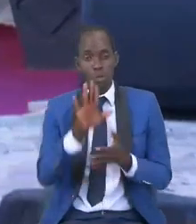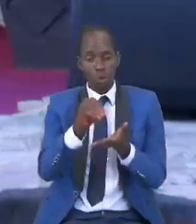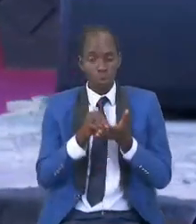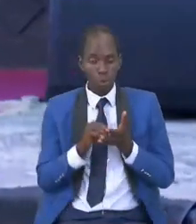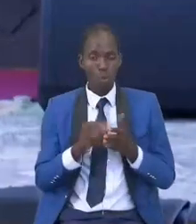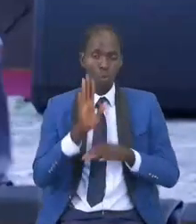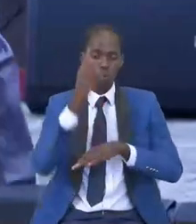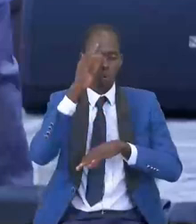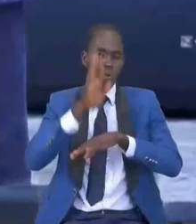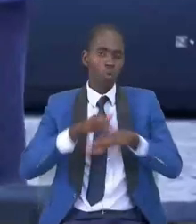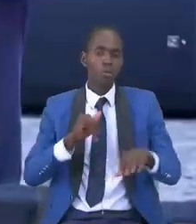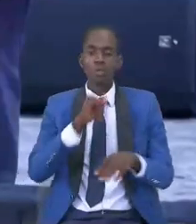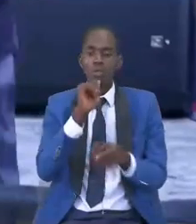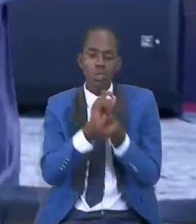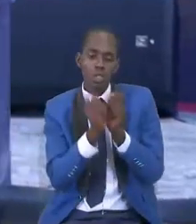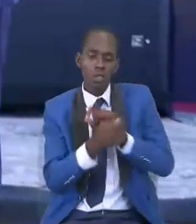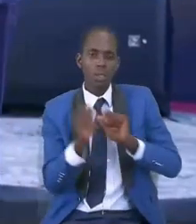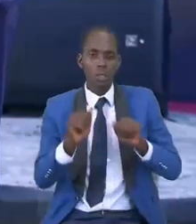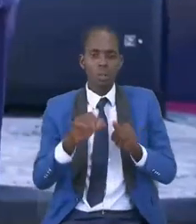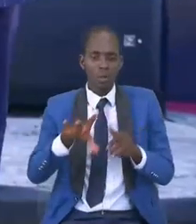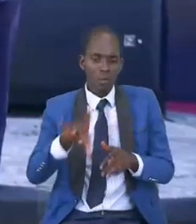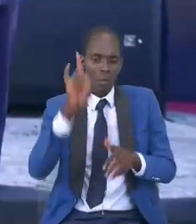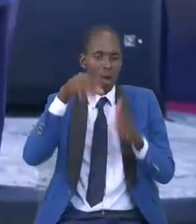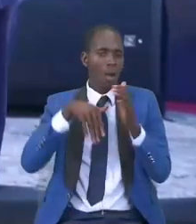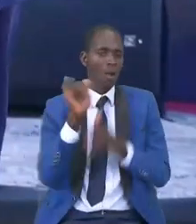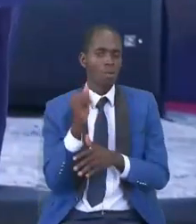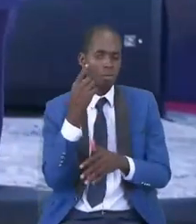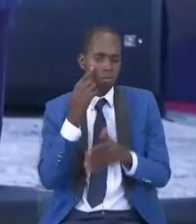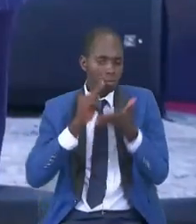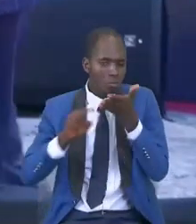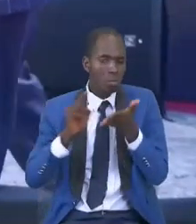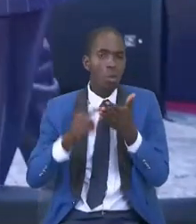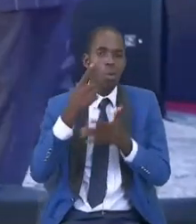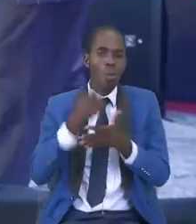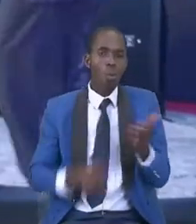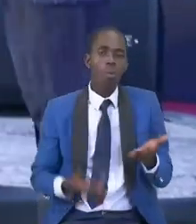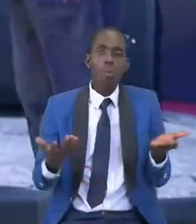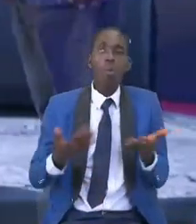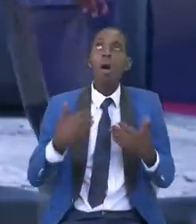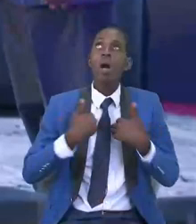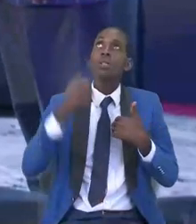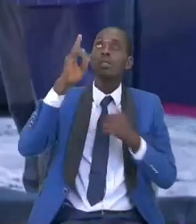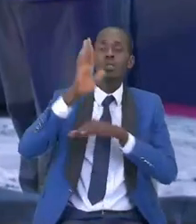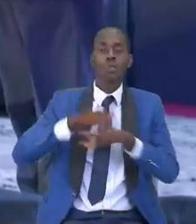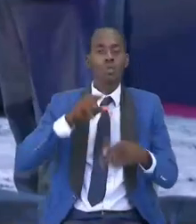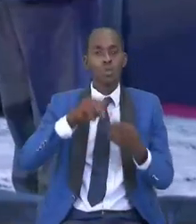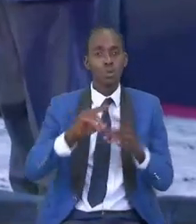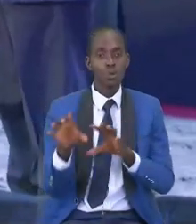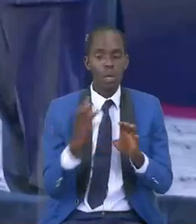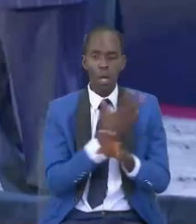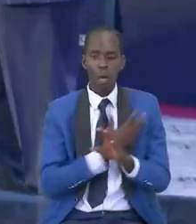toi ton appel irremplaçable. Découvre et examine pourquoi t'as-t-il appelé